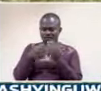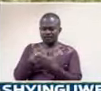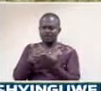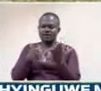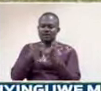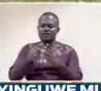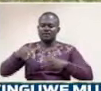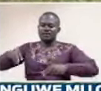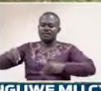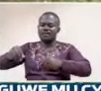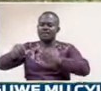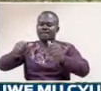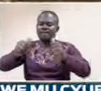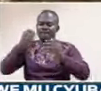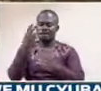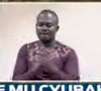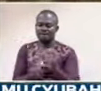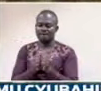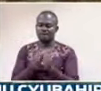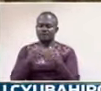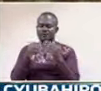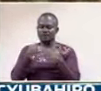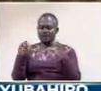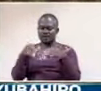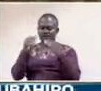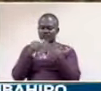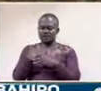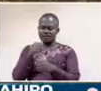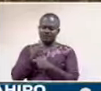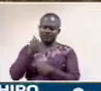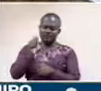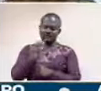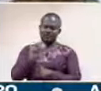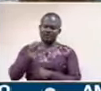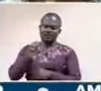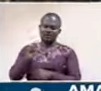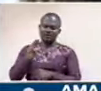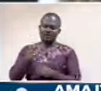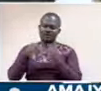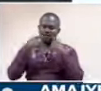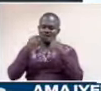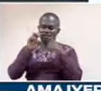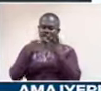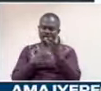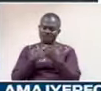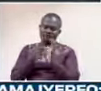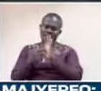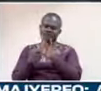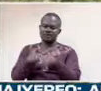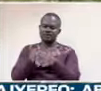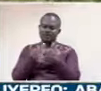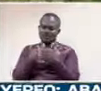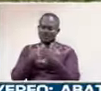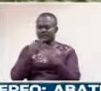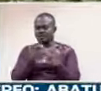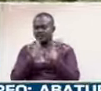kugura ifumbire ugasanga uri guhomba. Umuyobozi w'uru ry'abahinzi mu rugaga rw'abikorera Nsengiyumva François avuga ko ibi abahinzi bagaragaza nk'imbogamizi ku